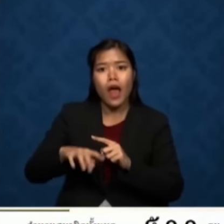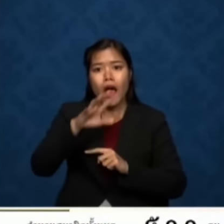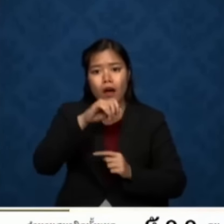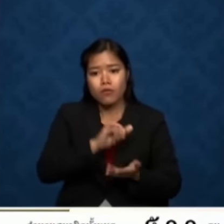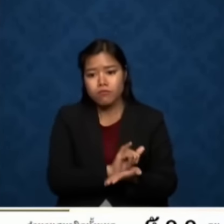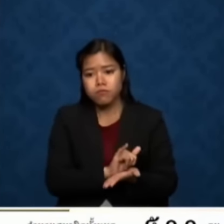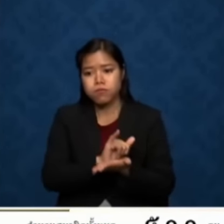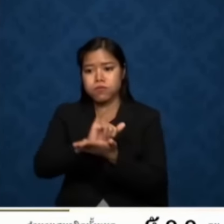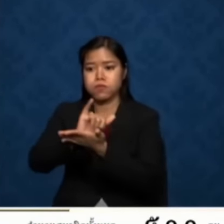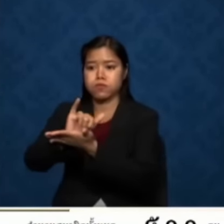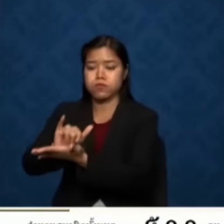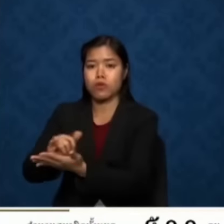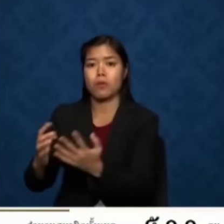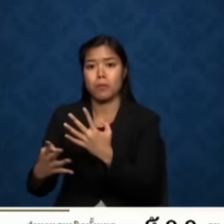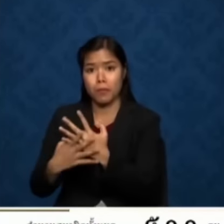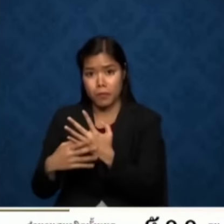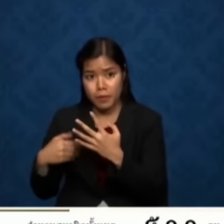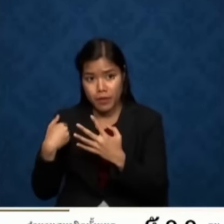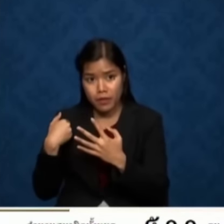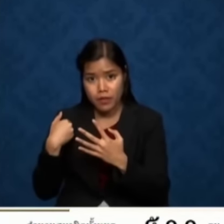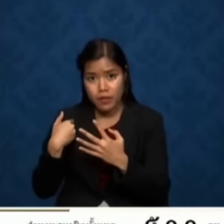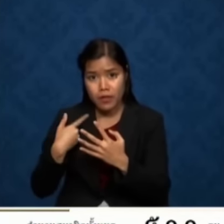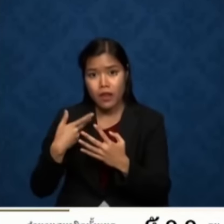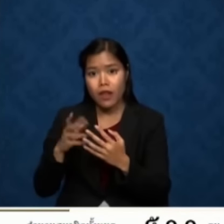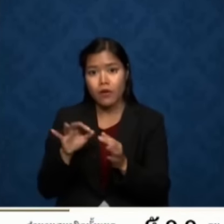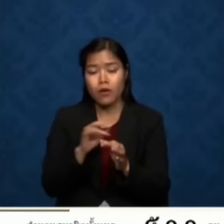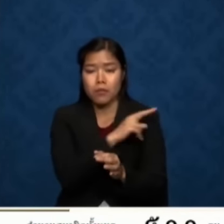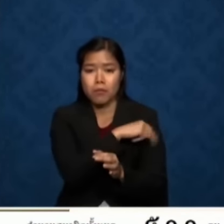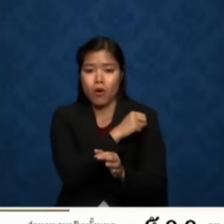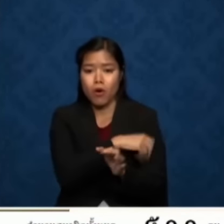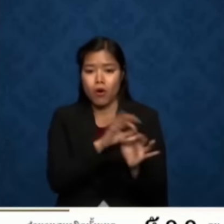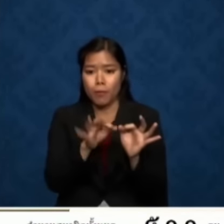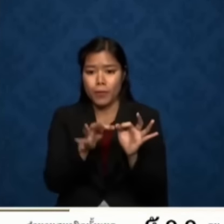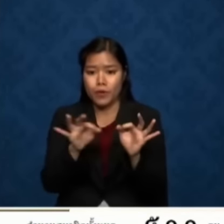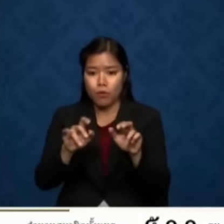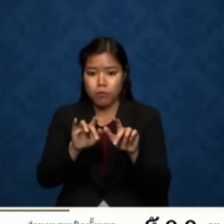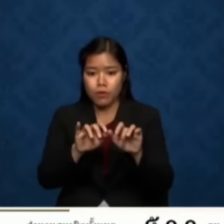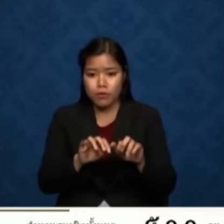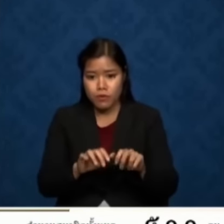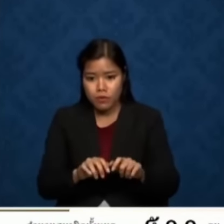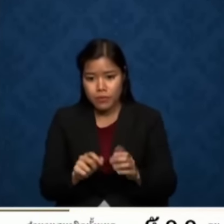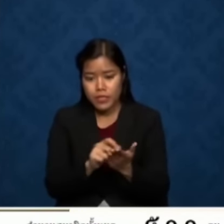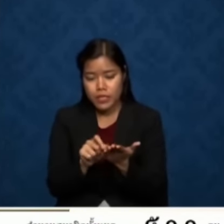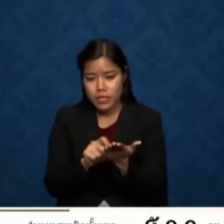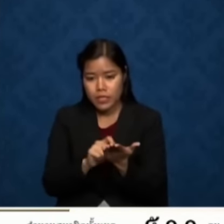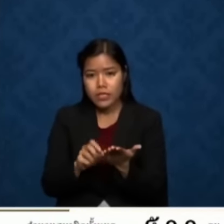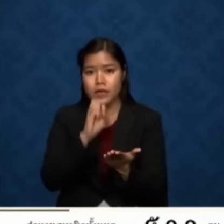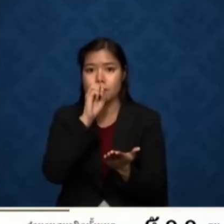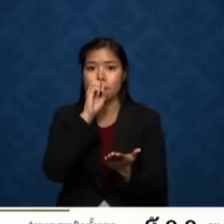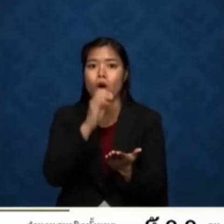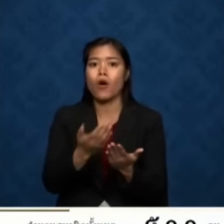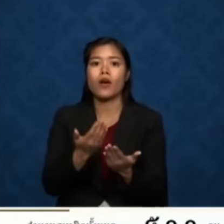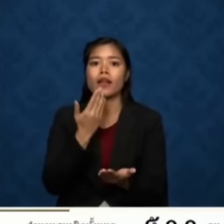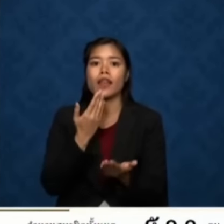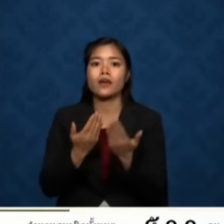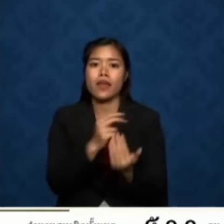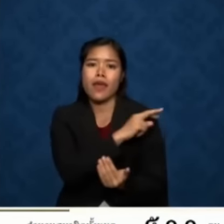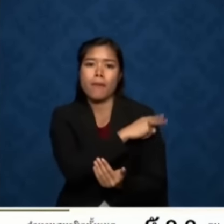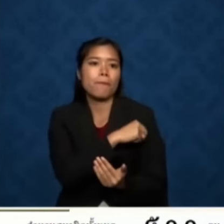ราชทัณฑ์ก็เขียนดัดๆๆมาสุดท้ายบอกว่าอยู่ที่ดุลพินิจของแพทย์ผู้รักษ